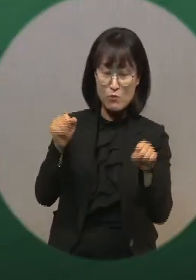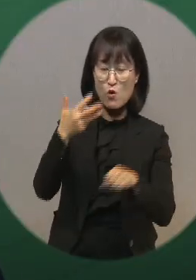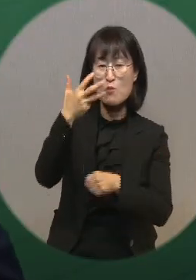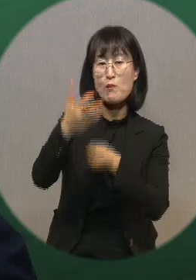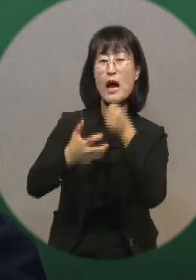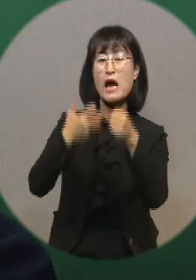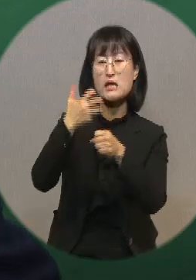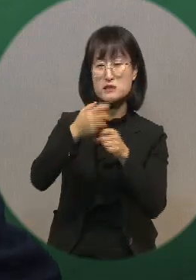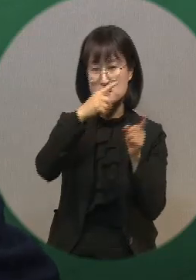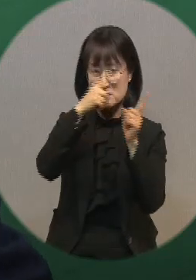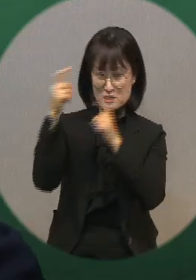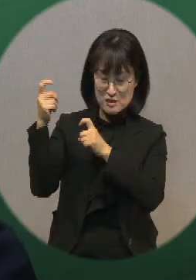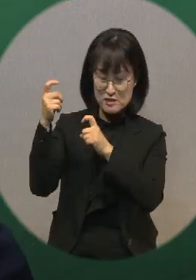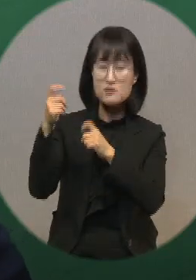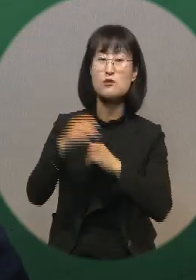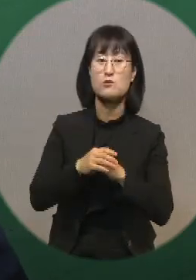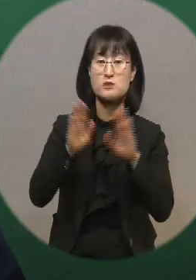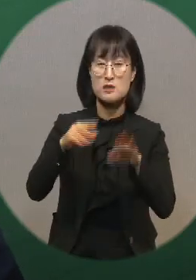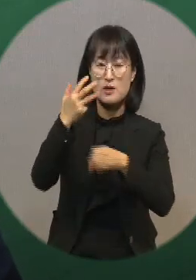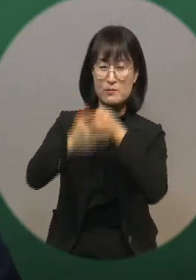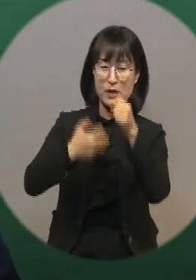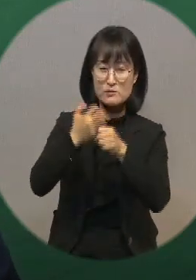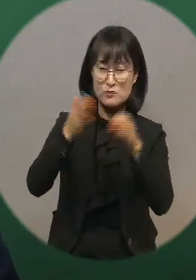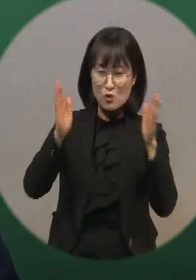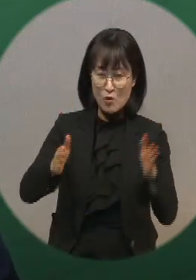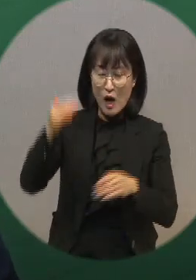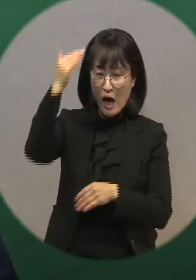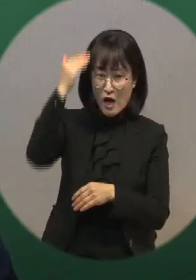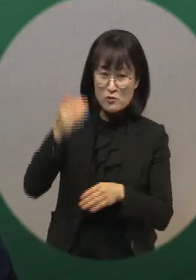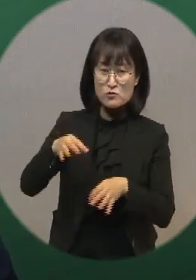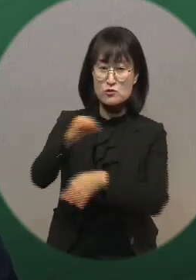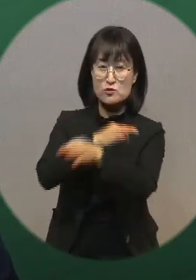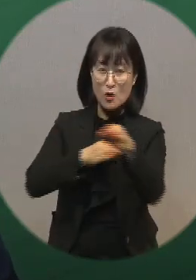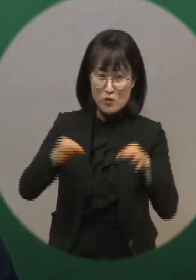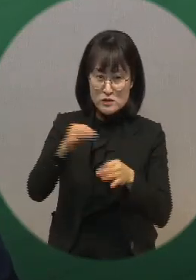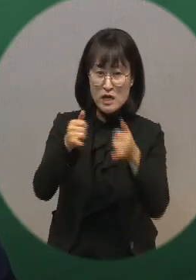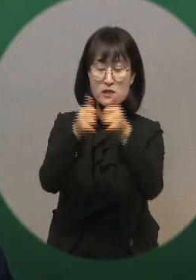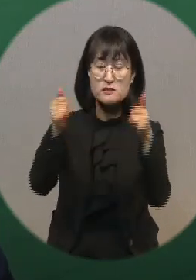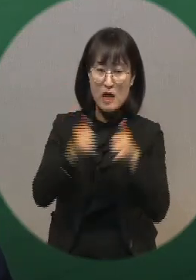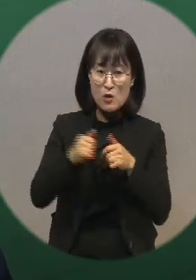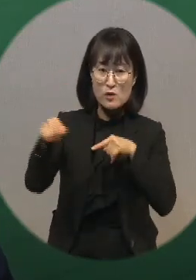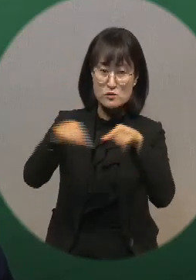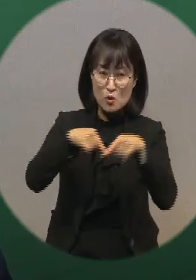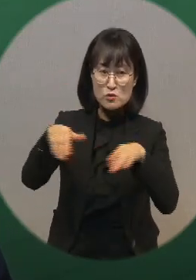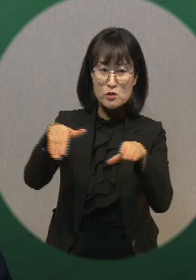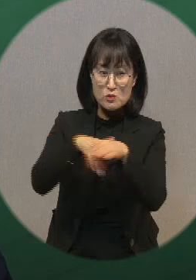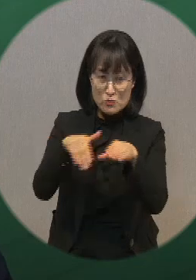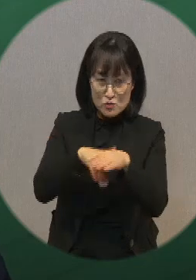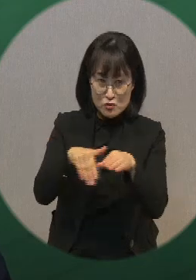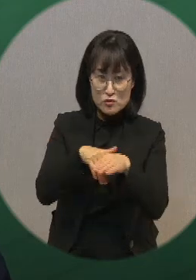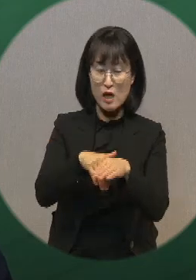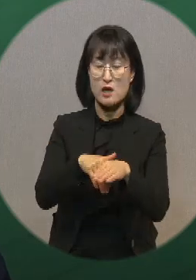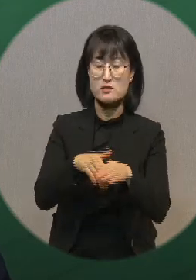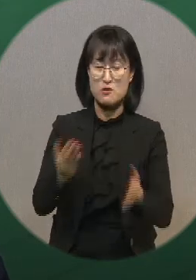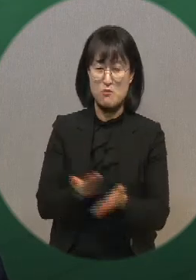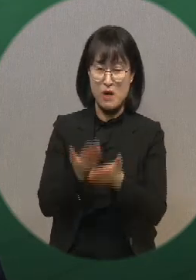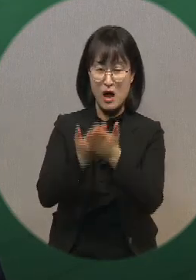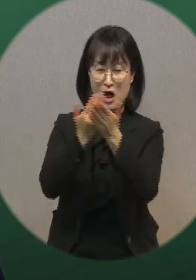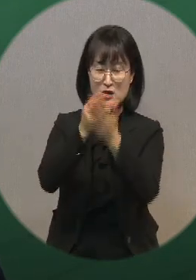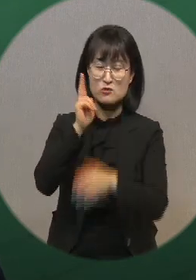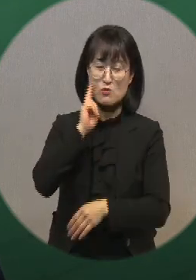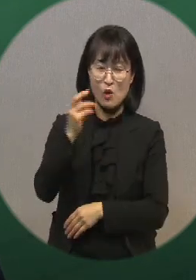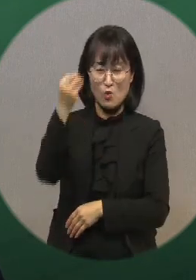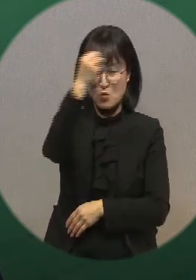해입니다. 지난 80년간 대한민국은 경제, 사회, 정치, 문화 모든 영역에서 놀라운